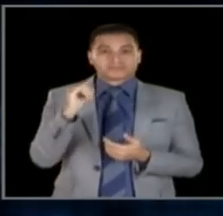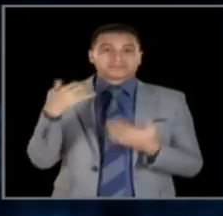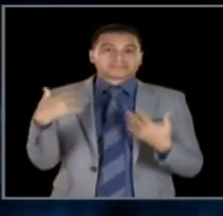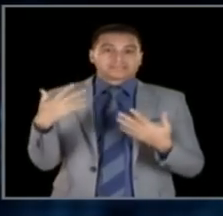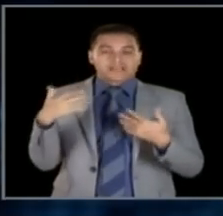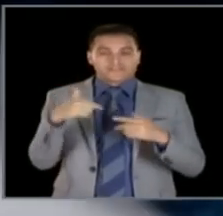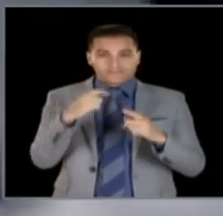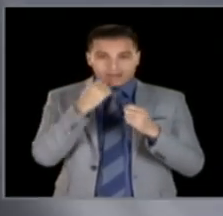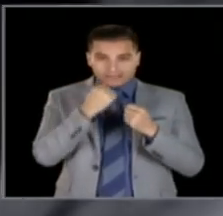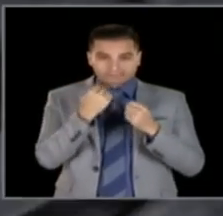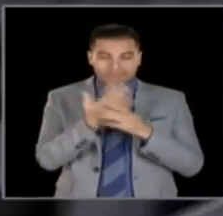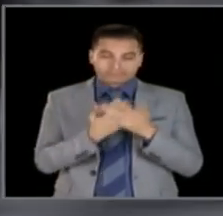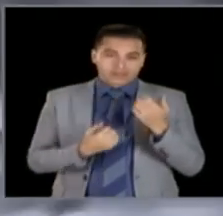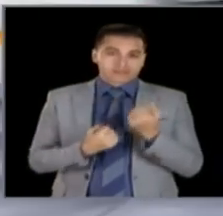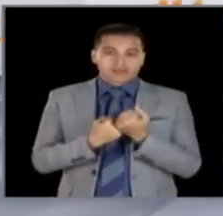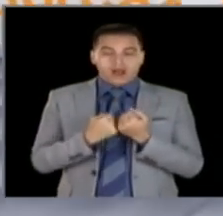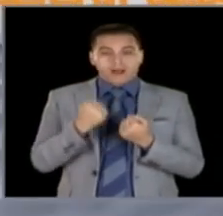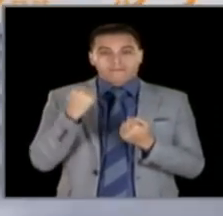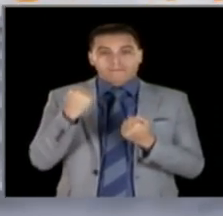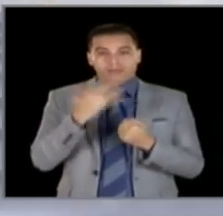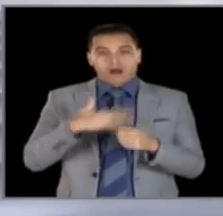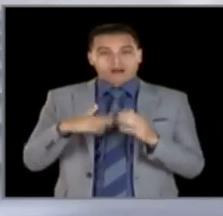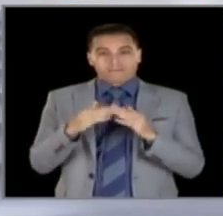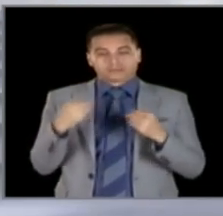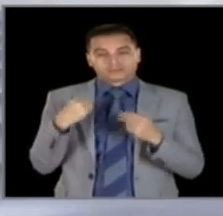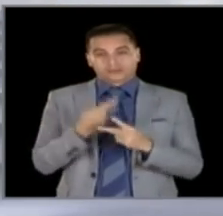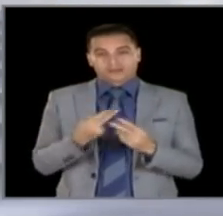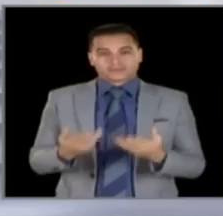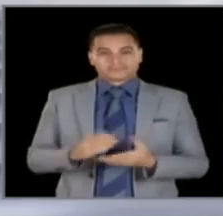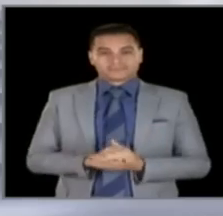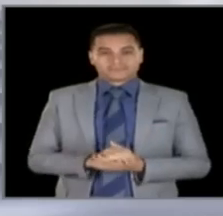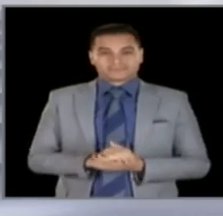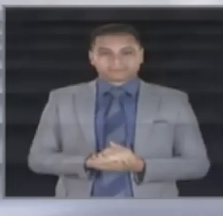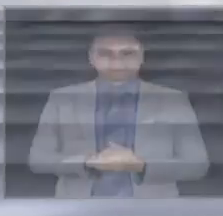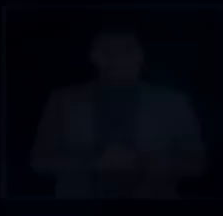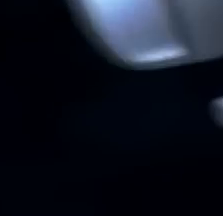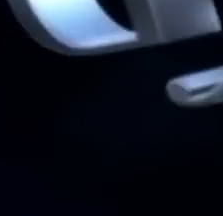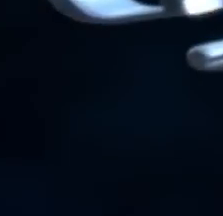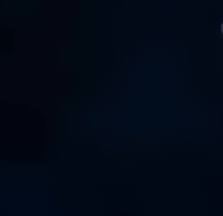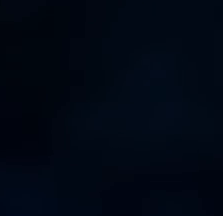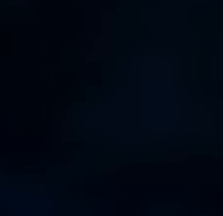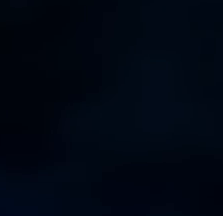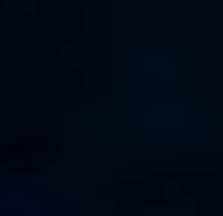172500 جنيه في خزنة البنك الأهلي لرعاية أبطال مصر الرياضيين.